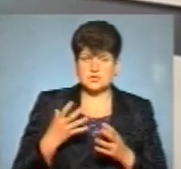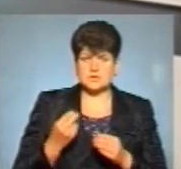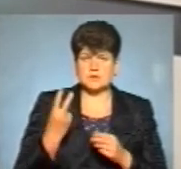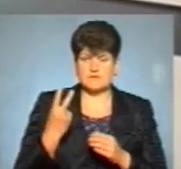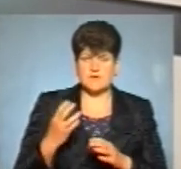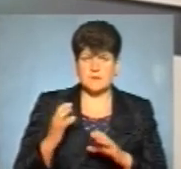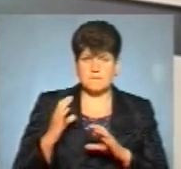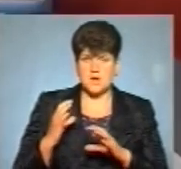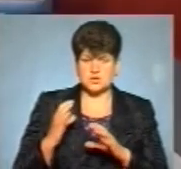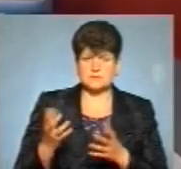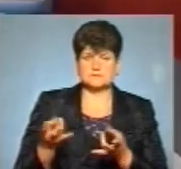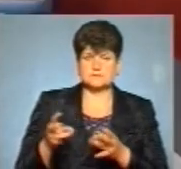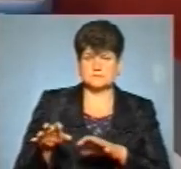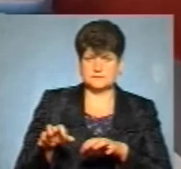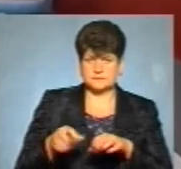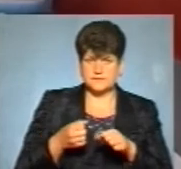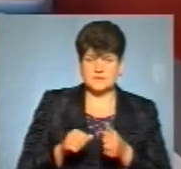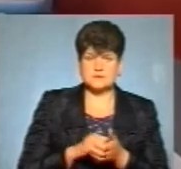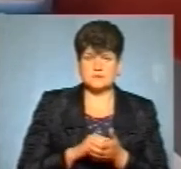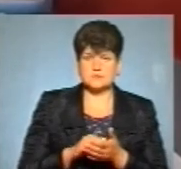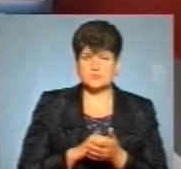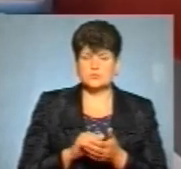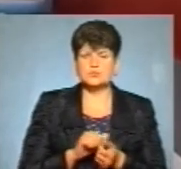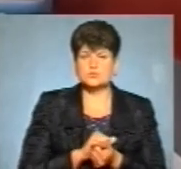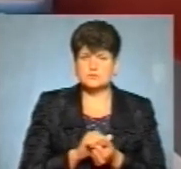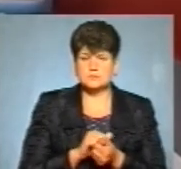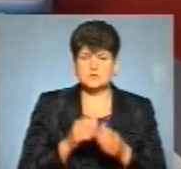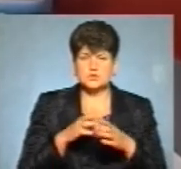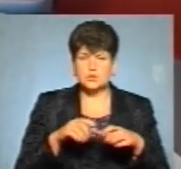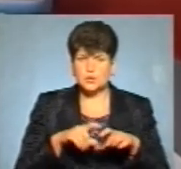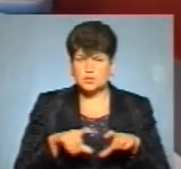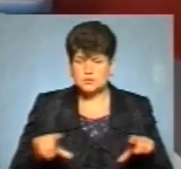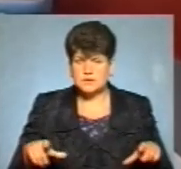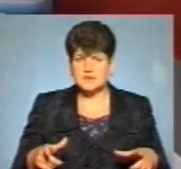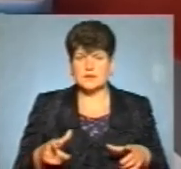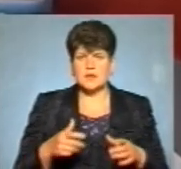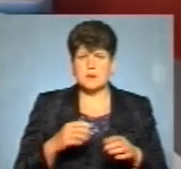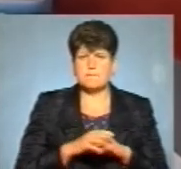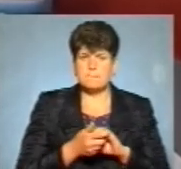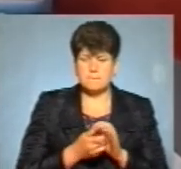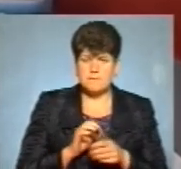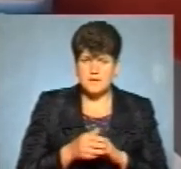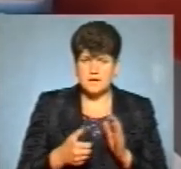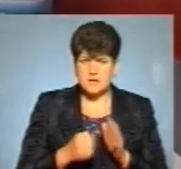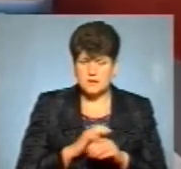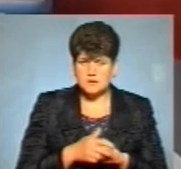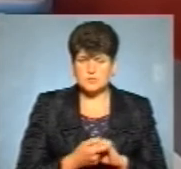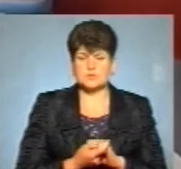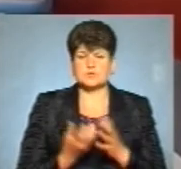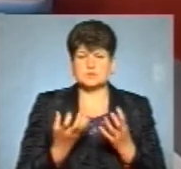ми маємо забрати. Це паперові рушники, мило та дезінфікуючі засоби. Ми ще